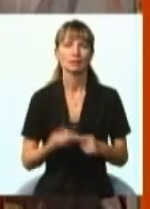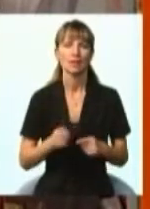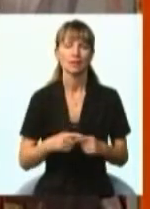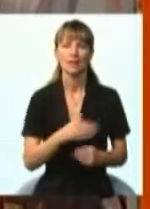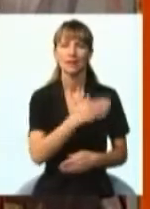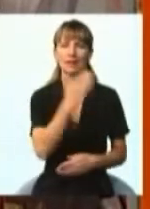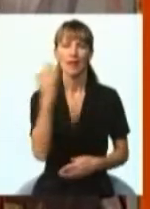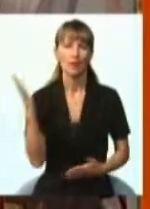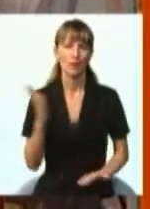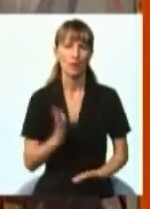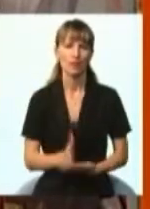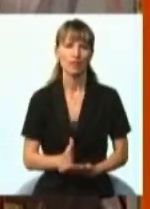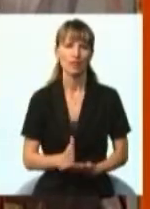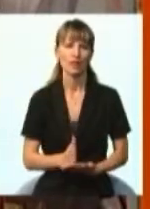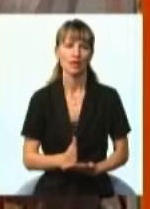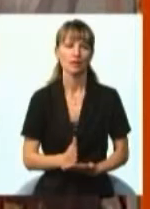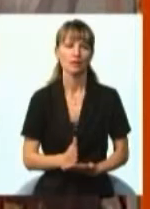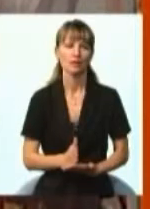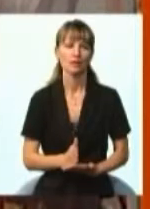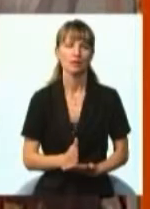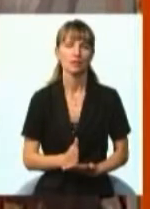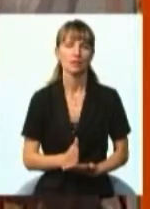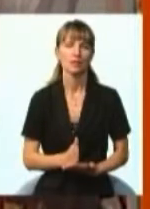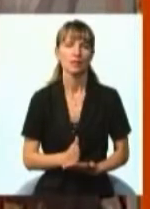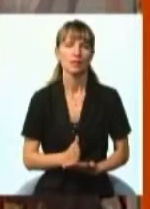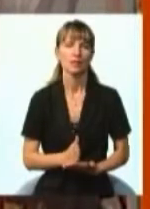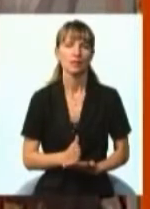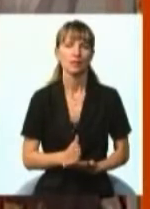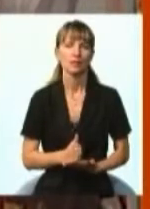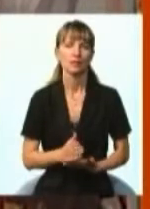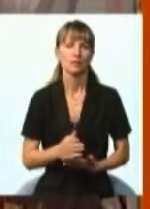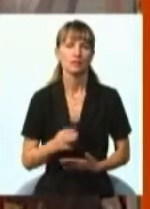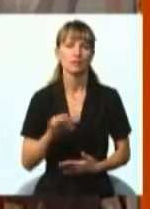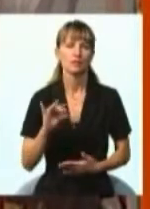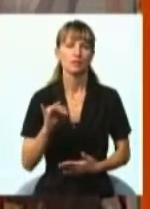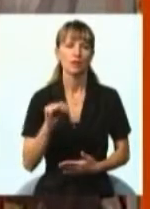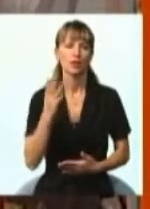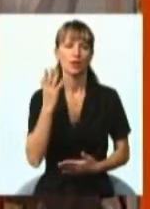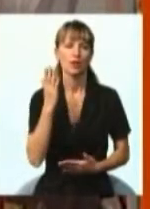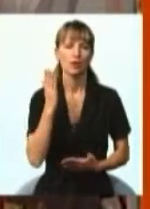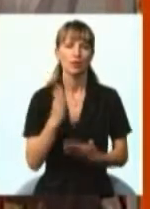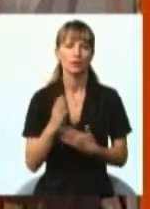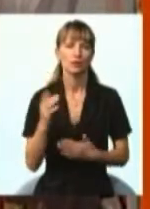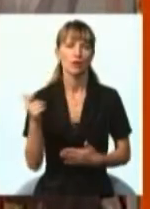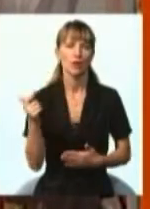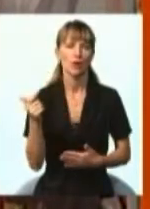небо є не тільки блакитно, але коли захід, воно буває